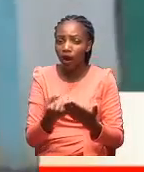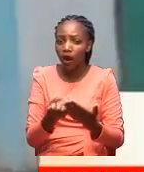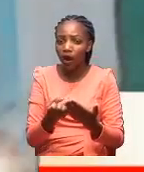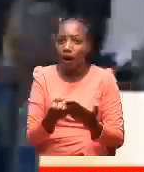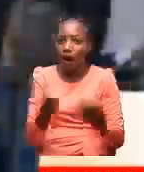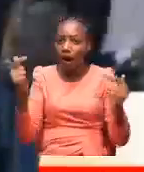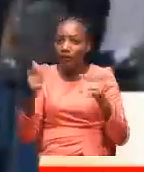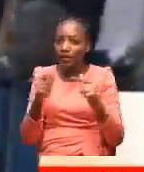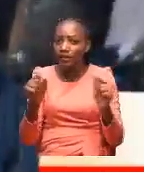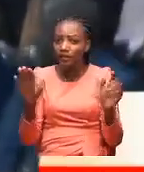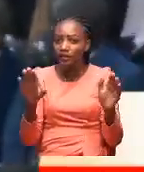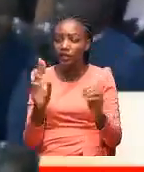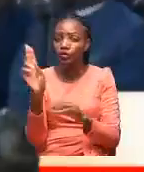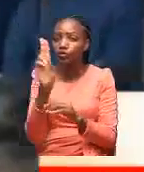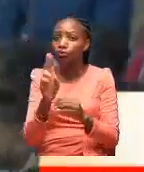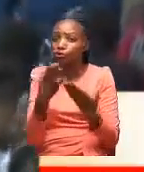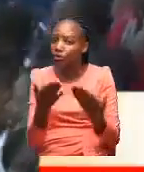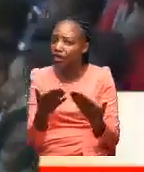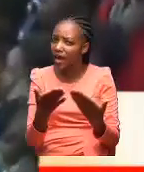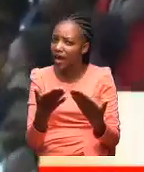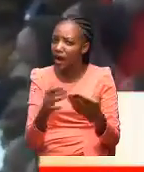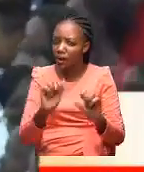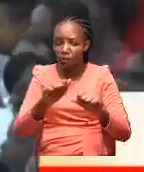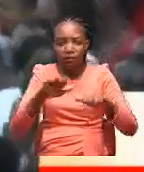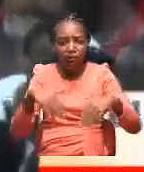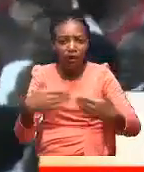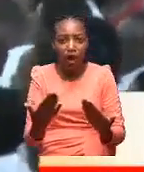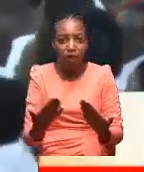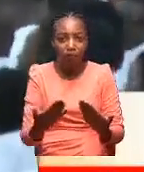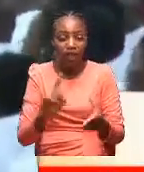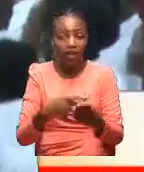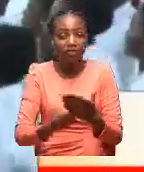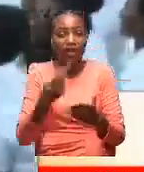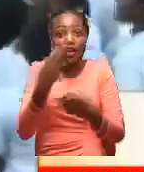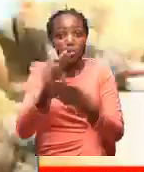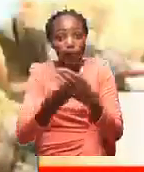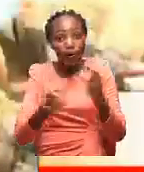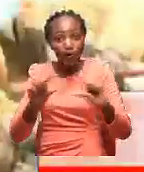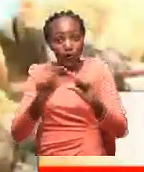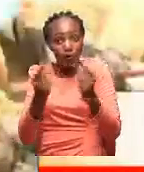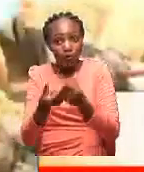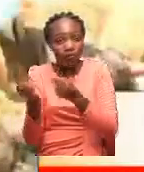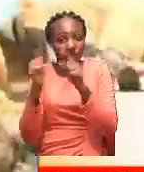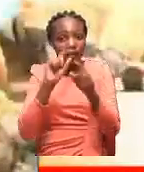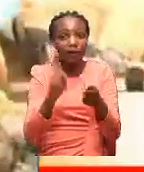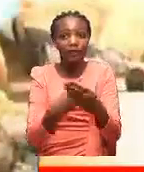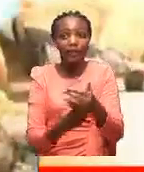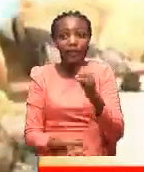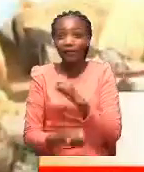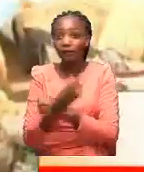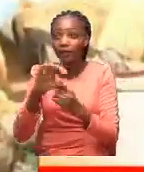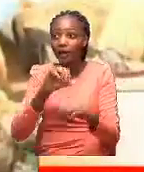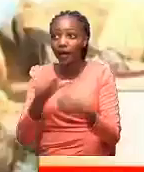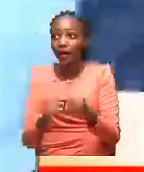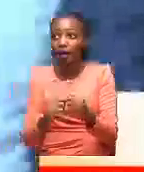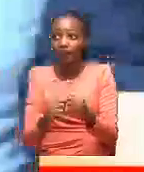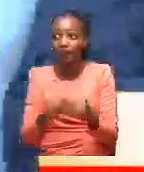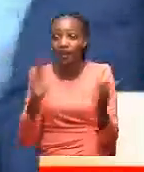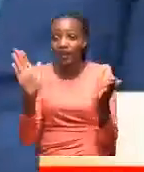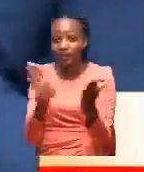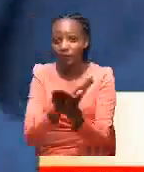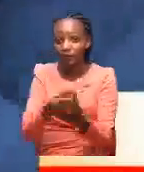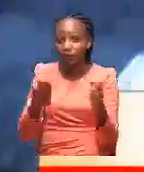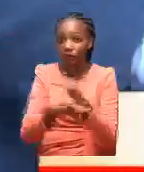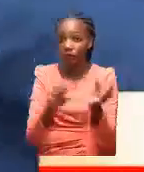yetu ya Kenya. Ni hatua iliyoshuhudia pande zote mbili kinzani kujitokeza bayana kuelezea msimamo wao kuhusu swala zima la kumtimua naibu